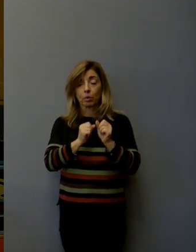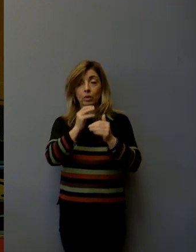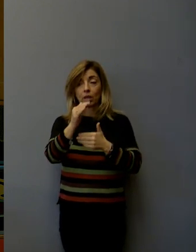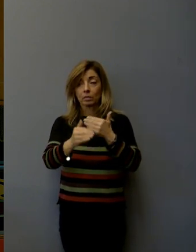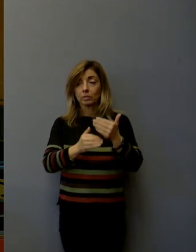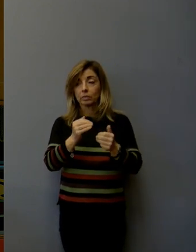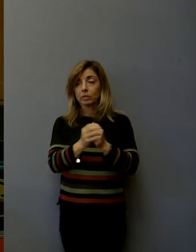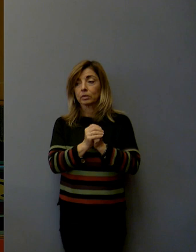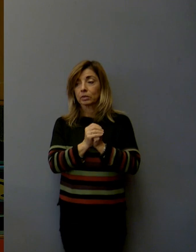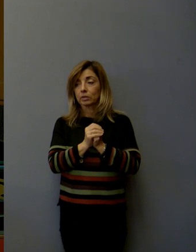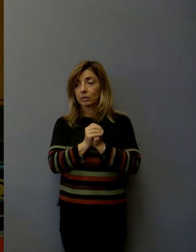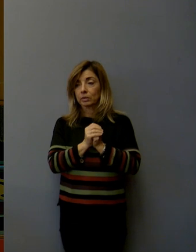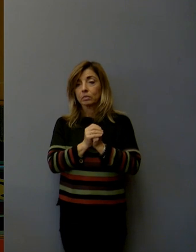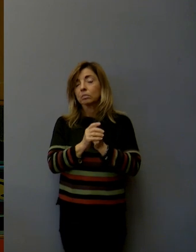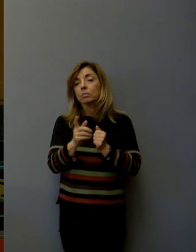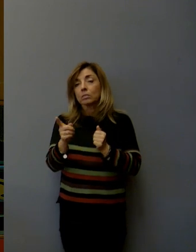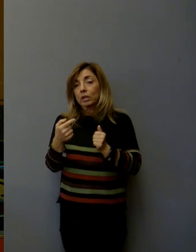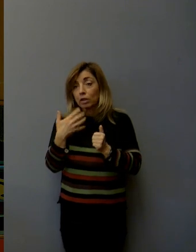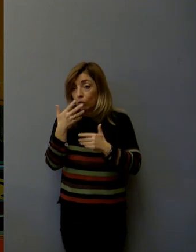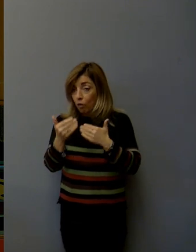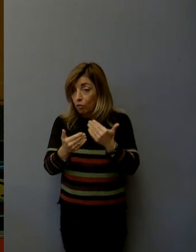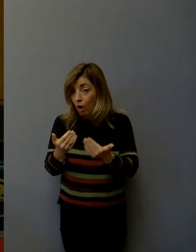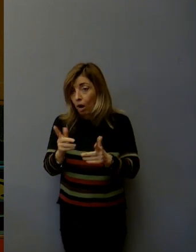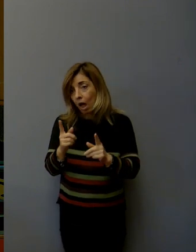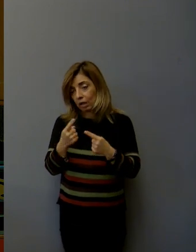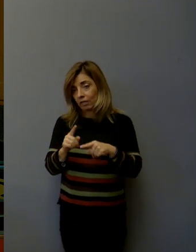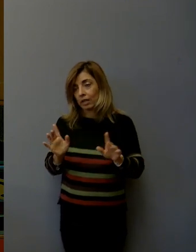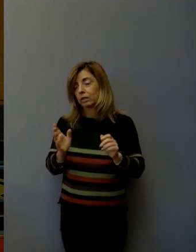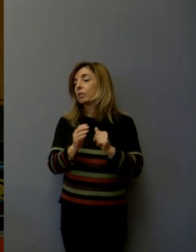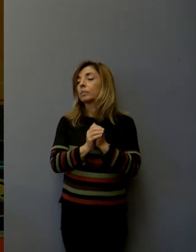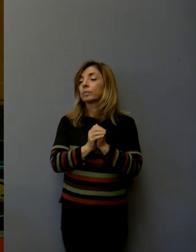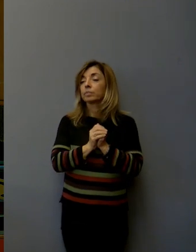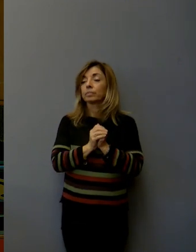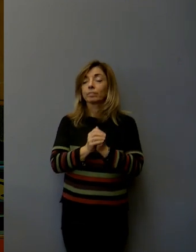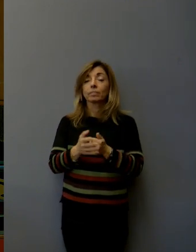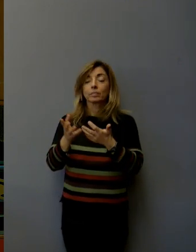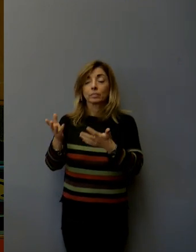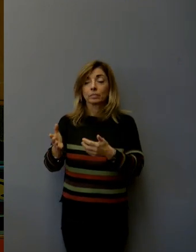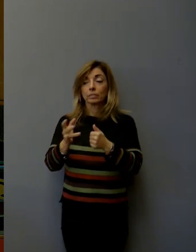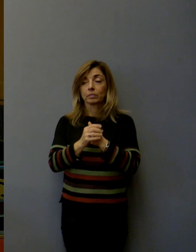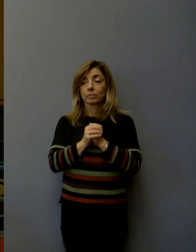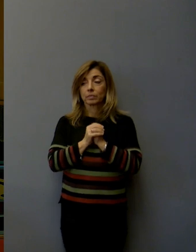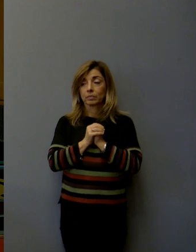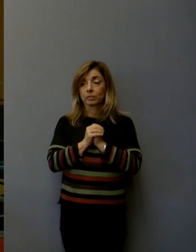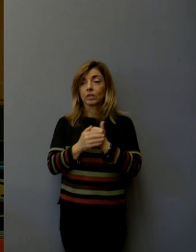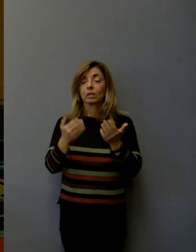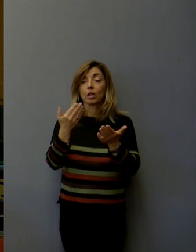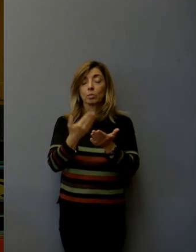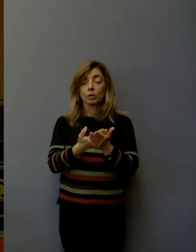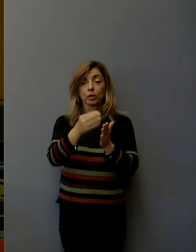no vai se lei non vuole andare avanti è un altro paio di maniche Comunque prego Allora mozioni